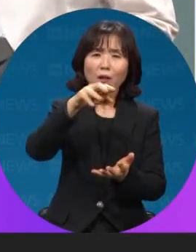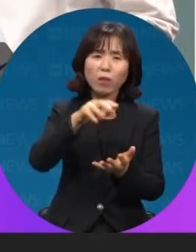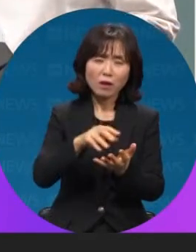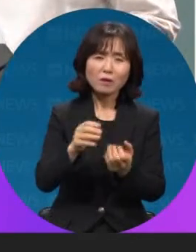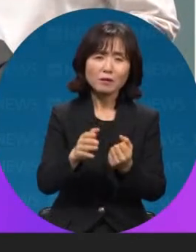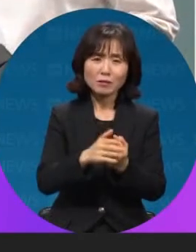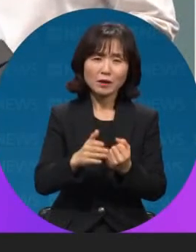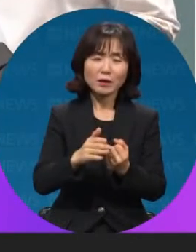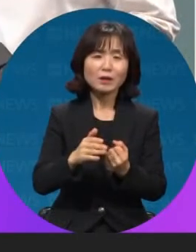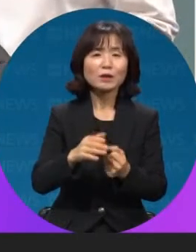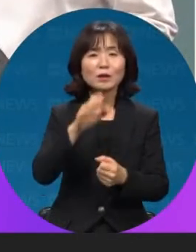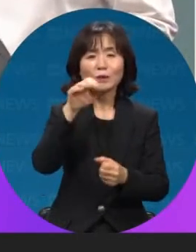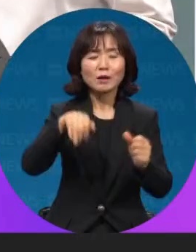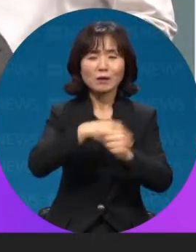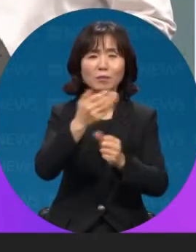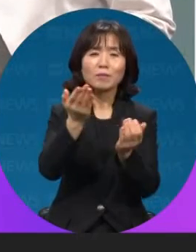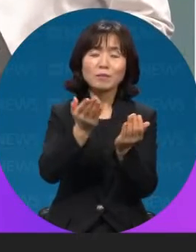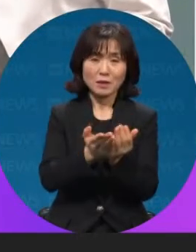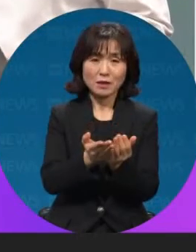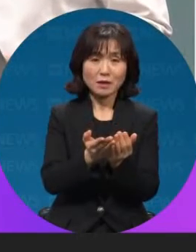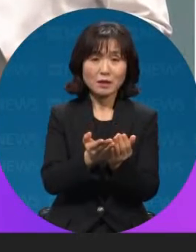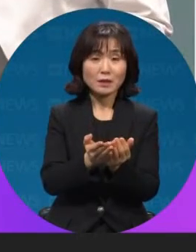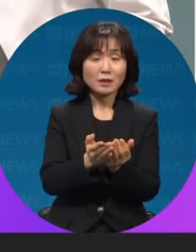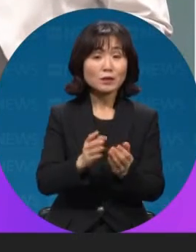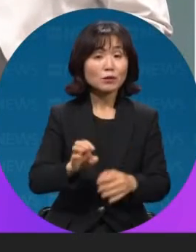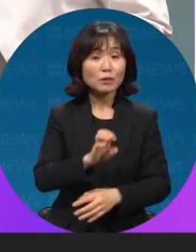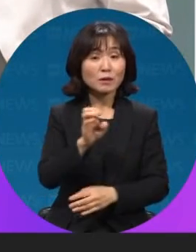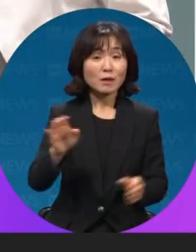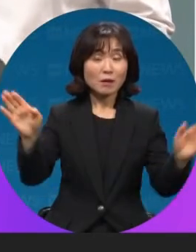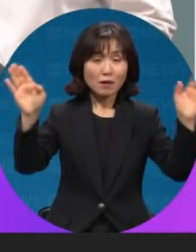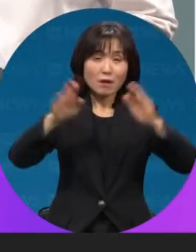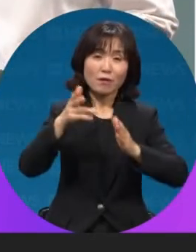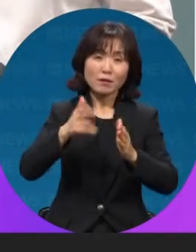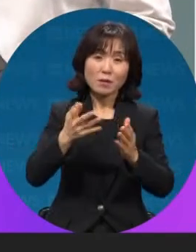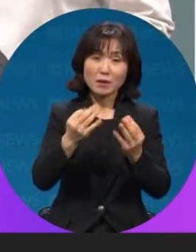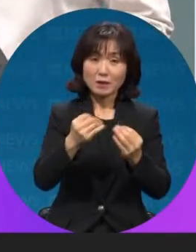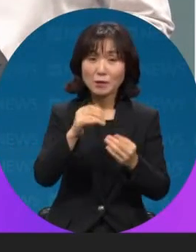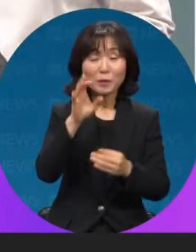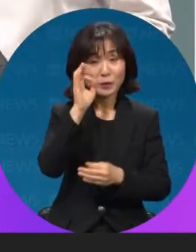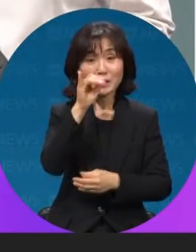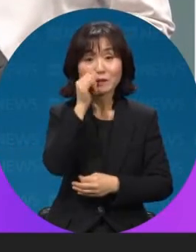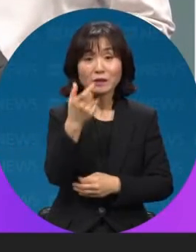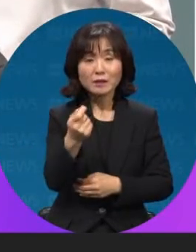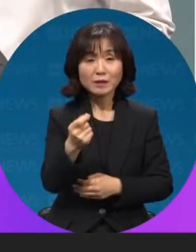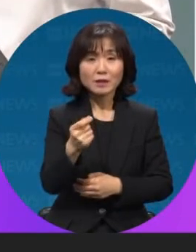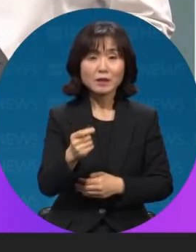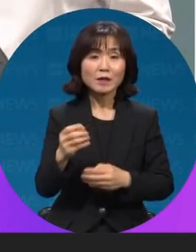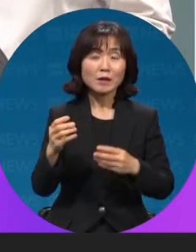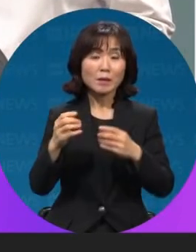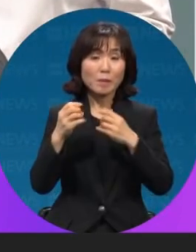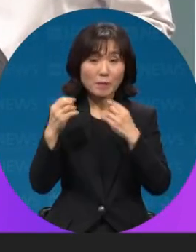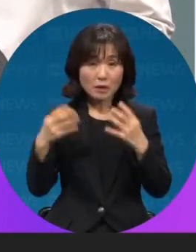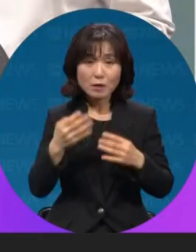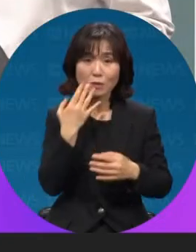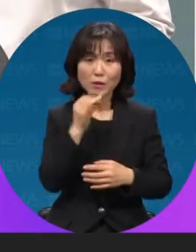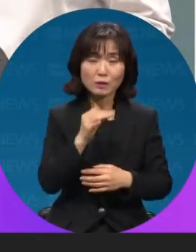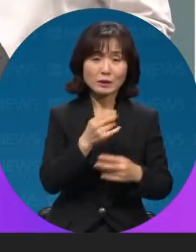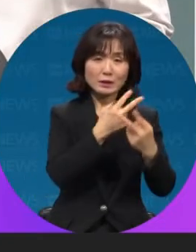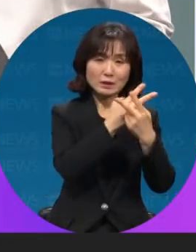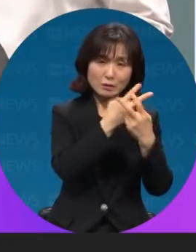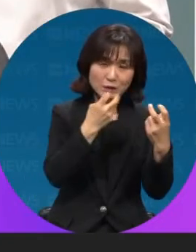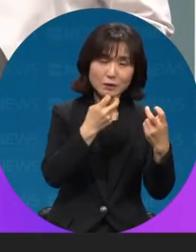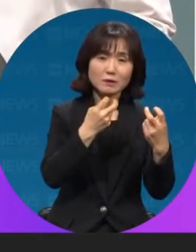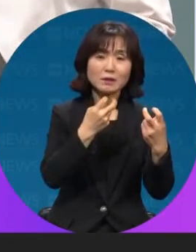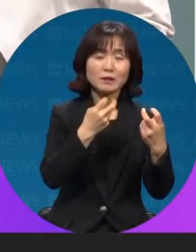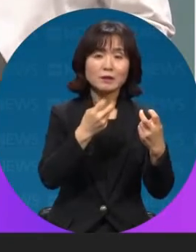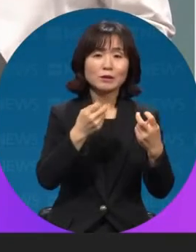때문입니다 유럽에선 앞으로 더 많은 야간열차를 볼 수 있을 전망입니다 업 인 파리 노선 뿐 아니라 스위스 취리히 와 네덜란드의